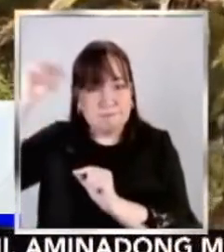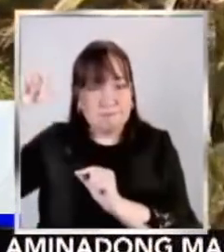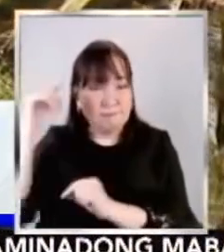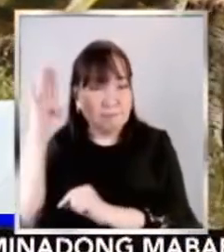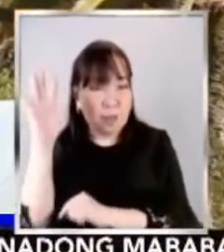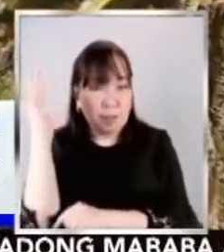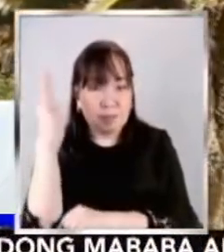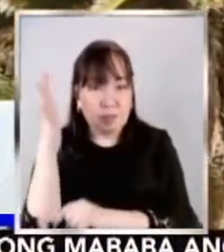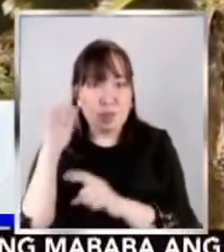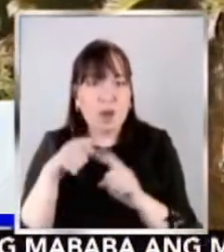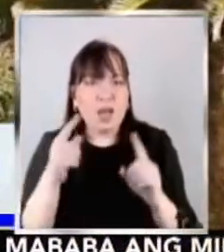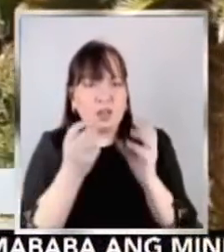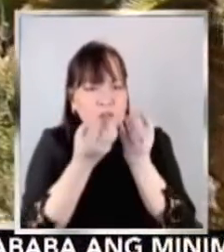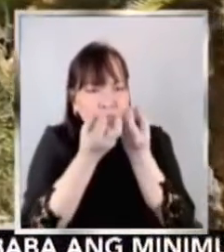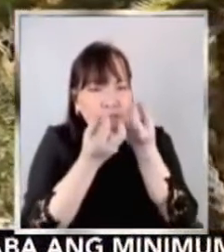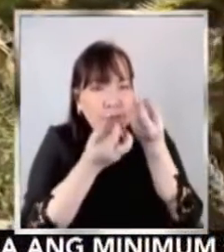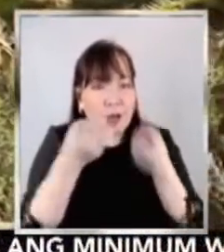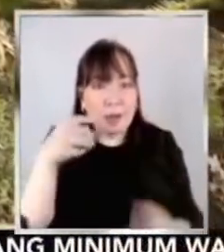tree?